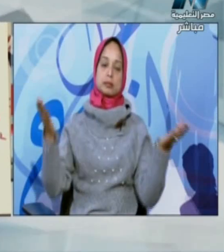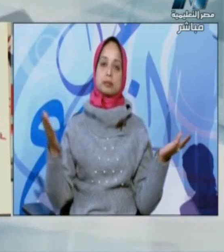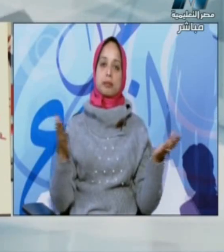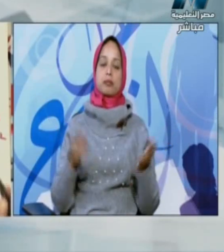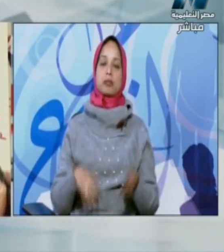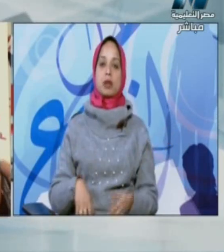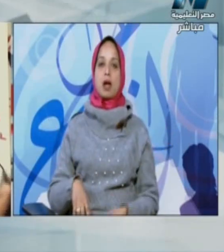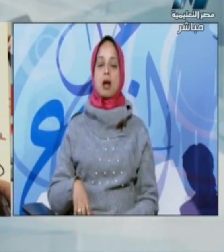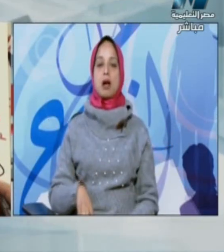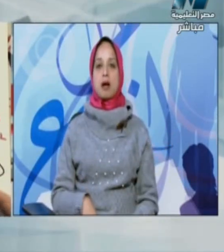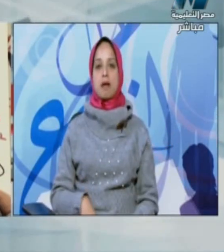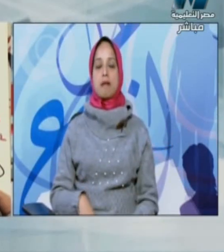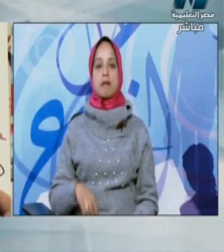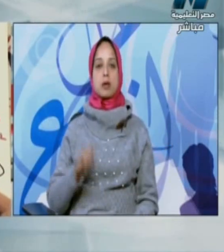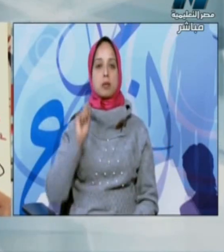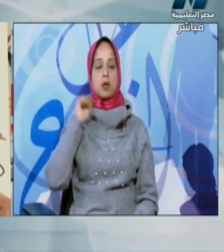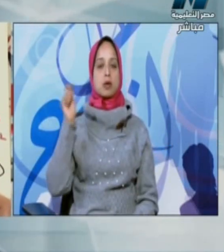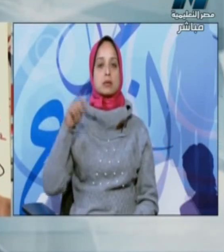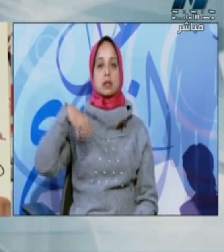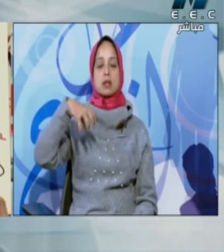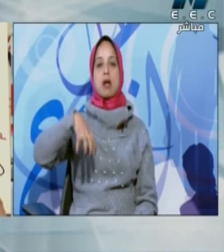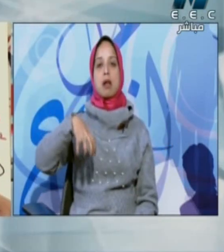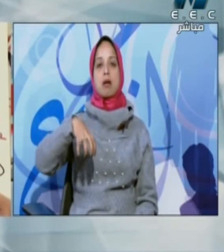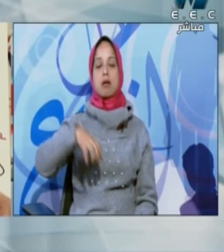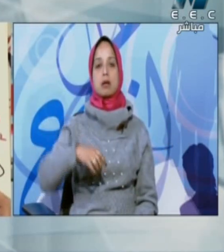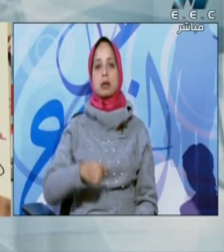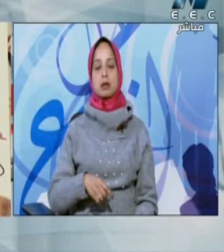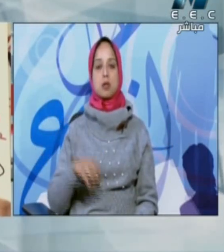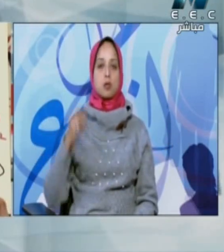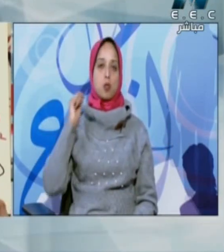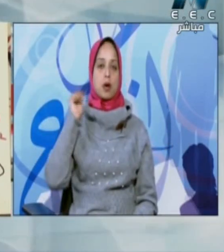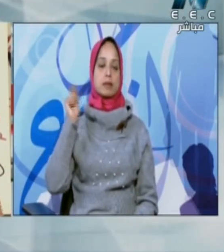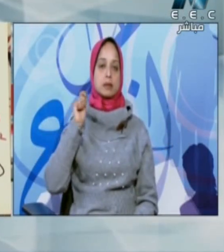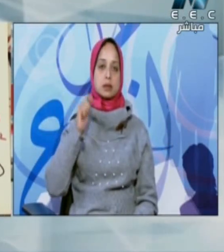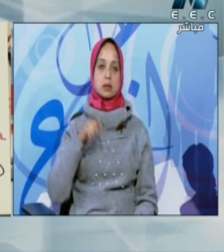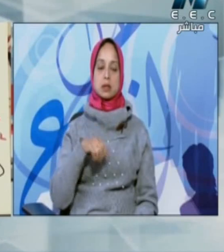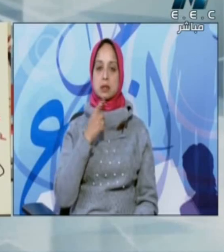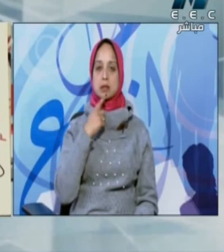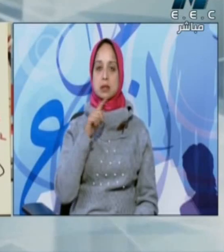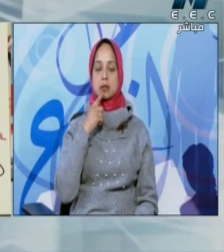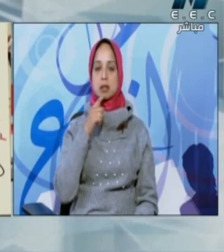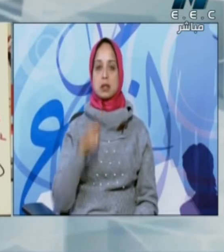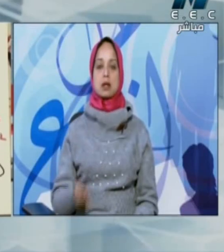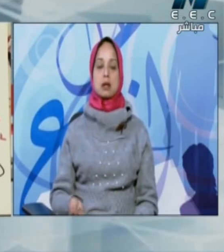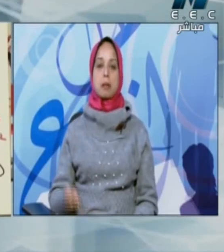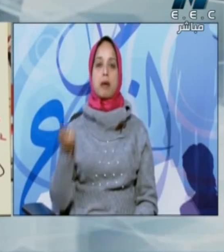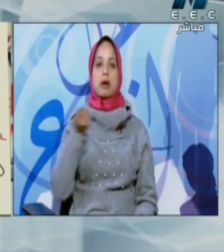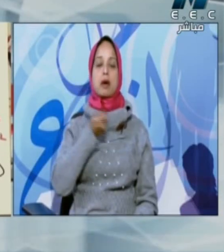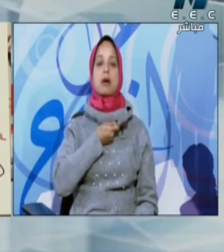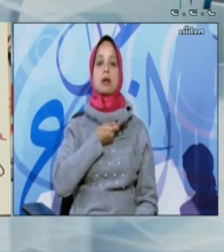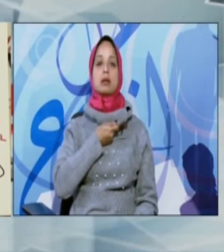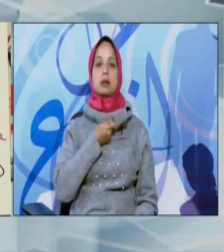سواء في القاهرة او اسكندرية، مع اغتيال